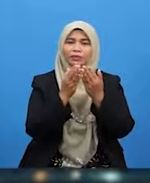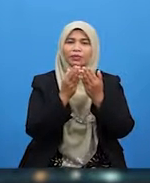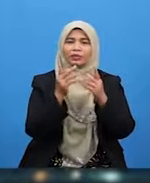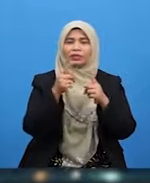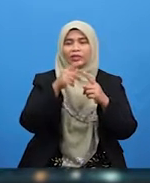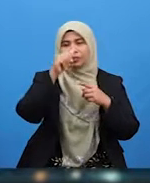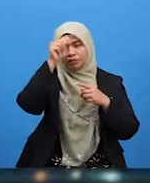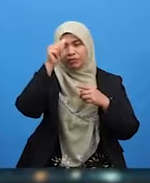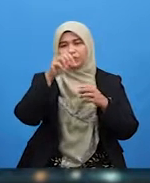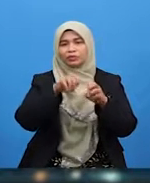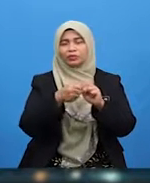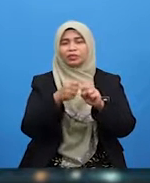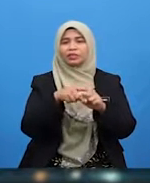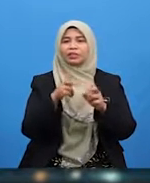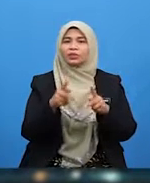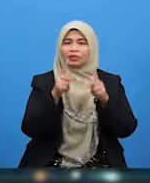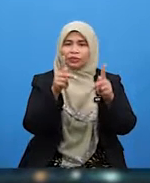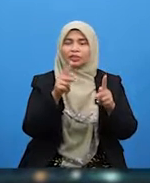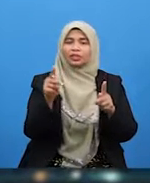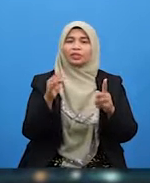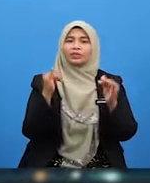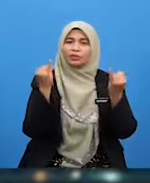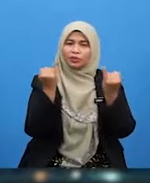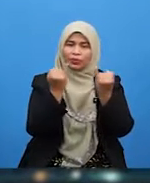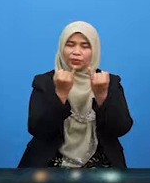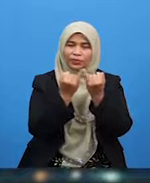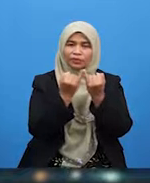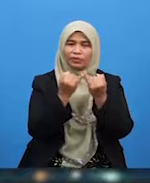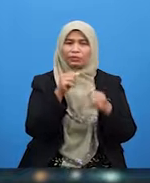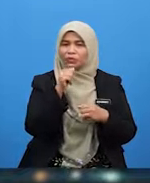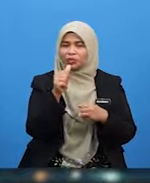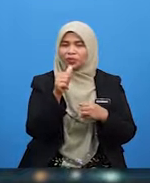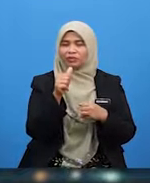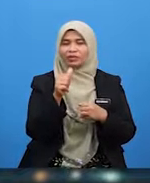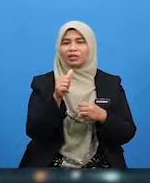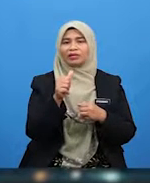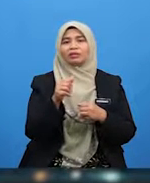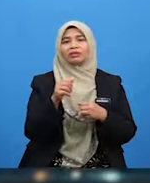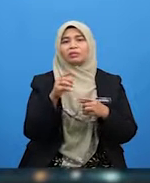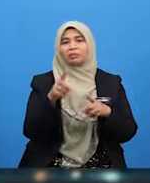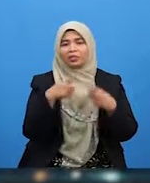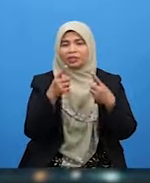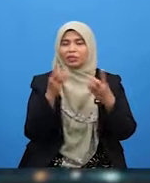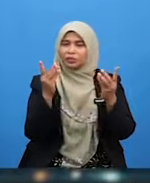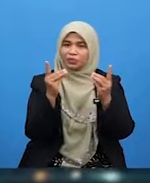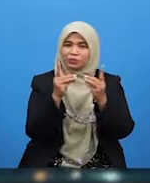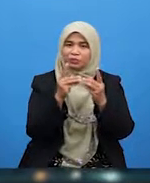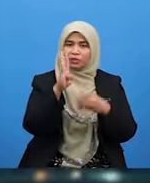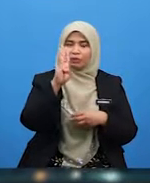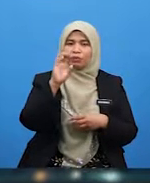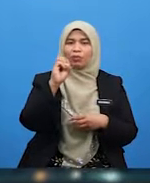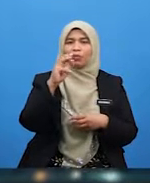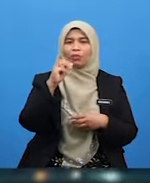Taala agar dikurniakan jodoh kepada Maryam. Bukan seperti mana yang telah dilakukan, iaitu menggunakan bomoh.